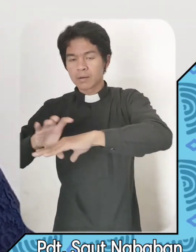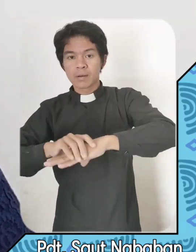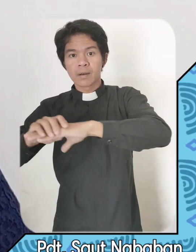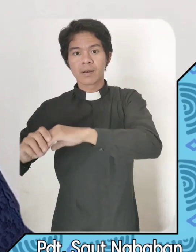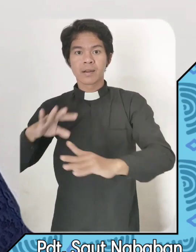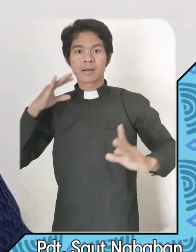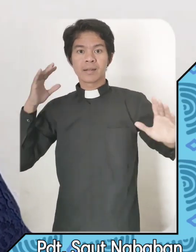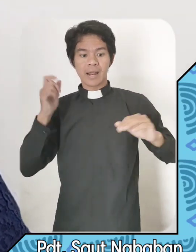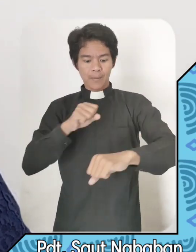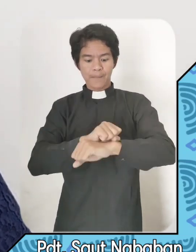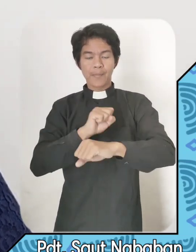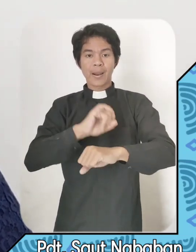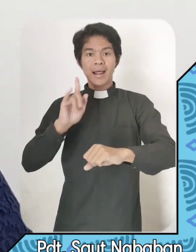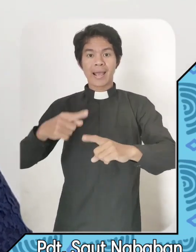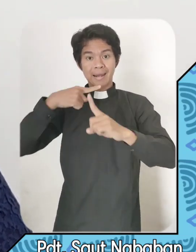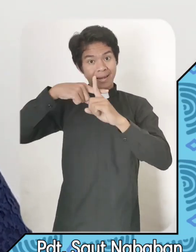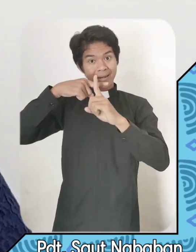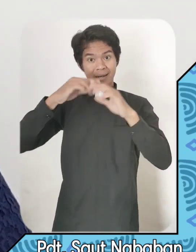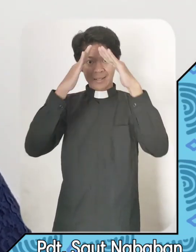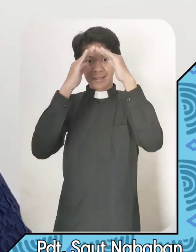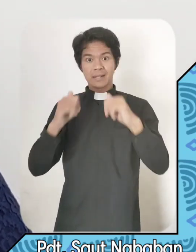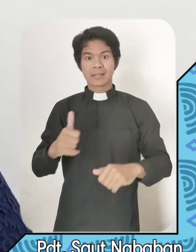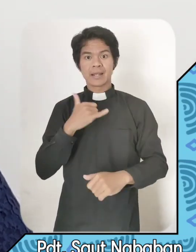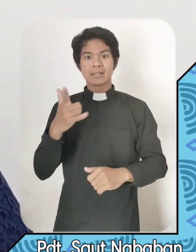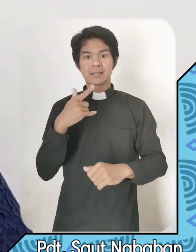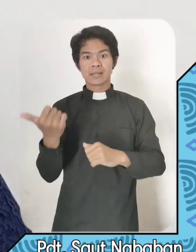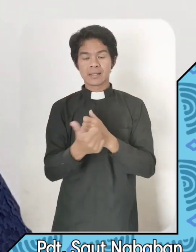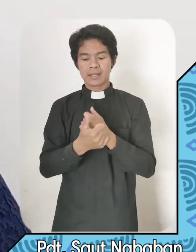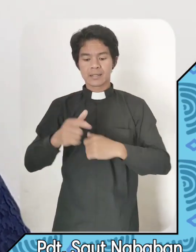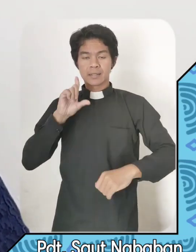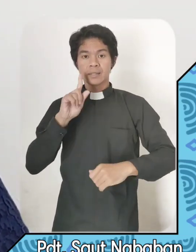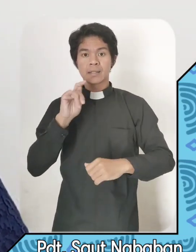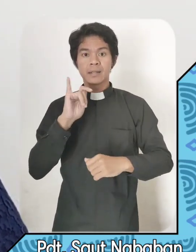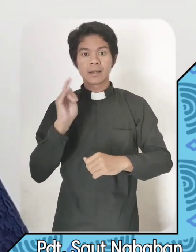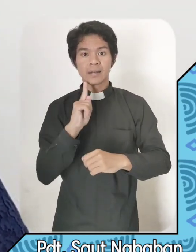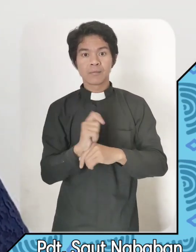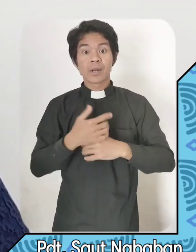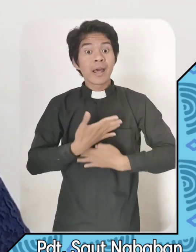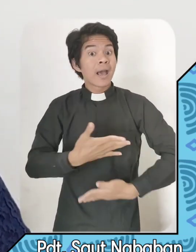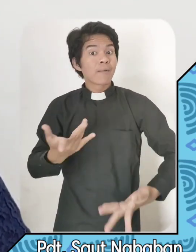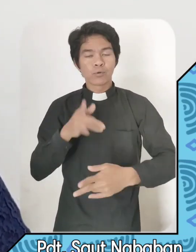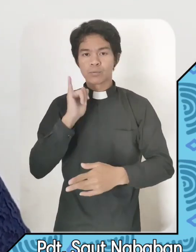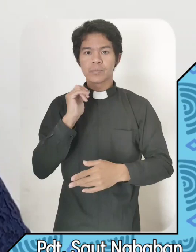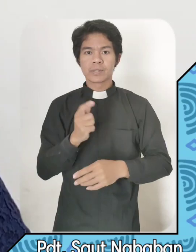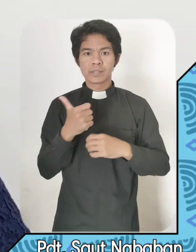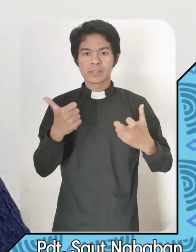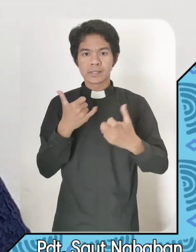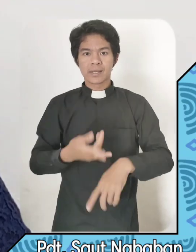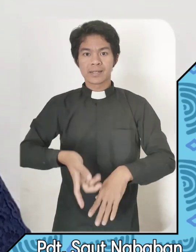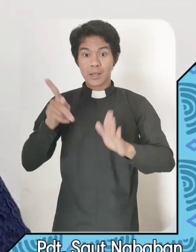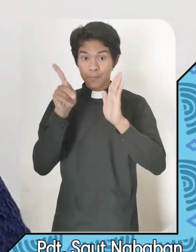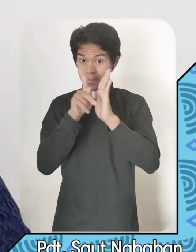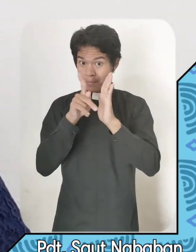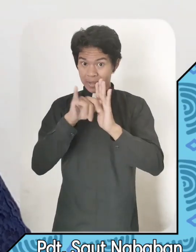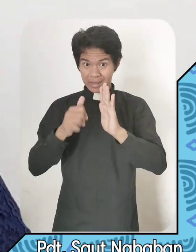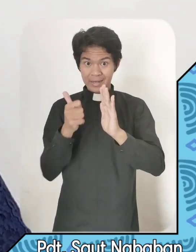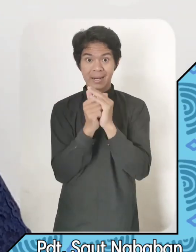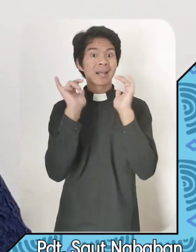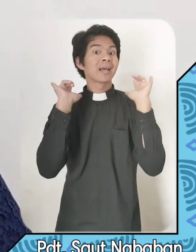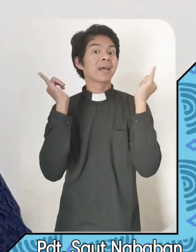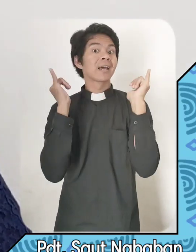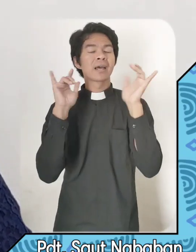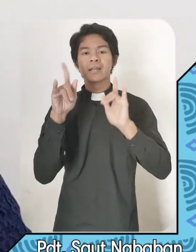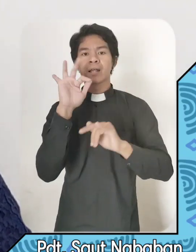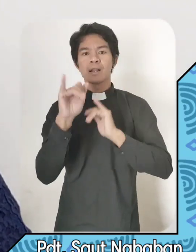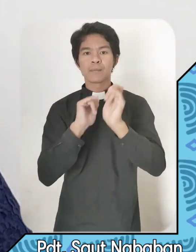tengah-tengah pelayanan gereja. Tidak hanya sekedar terlibat, namun juga menjadi pemeran penting di